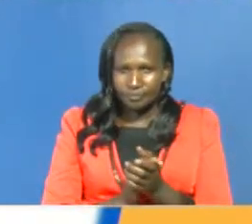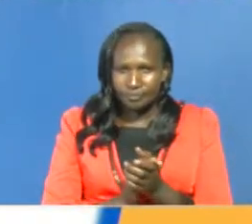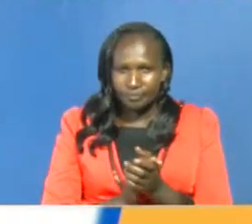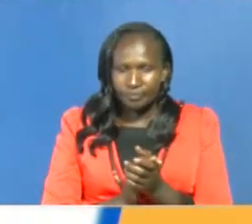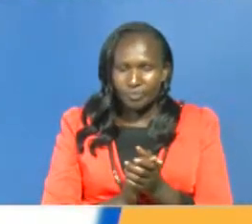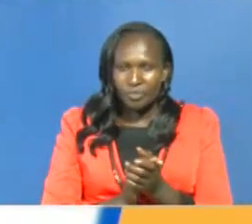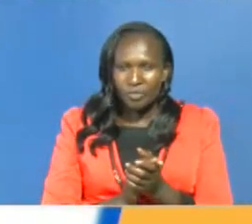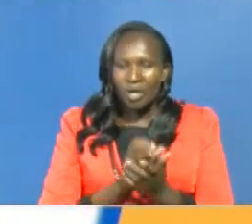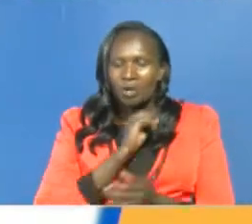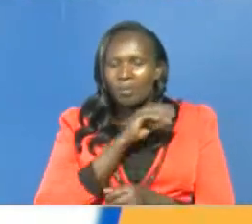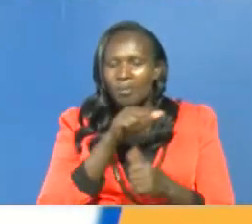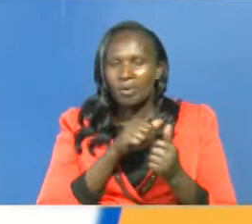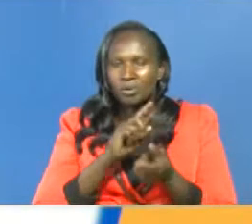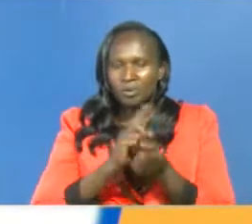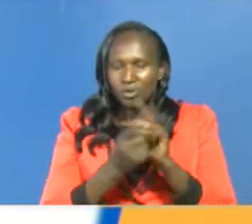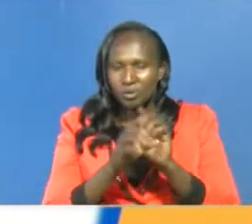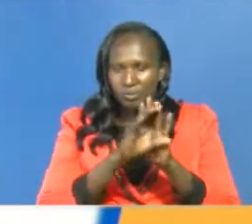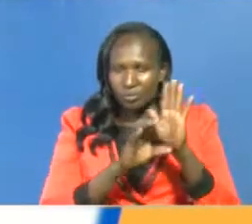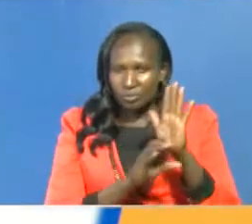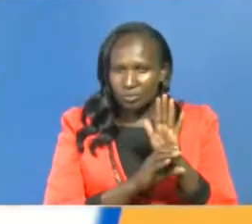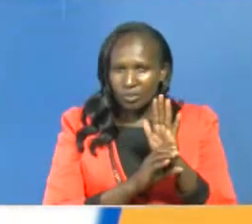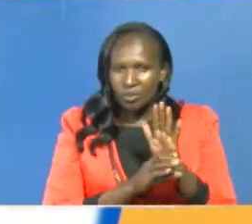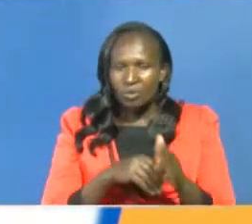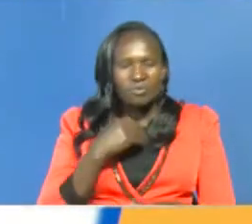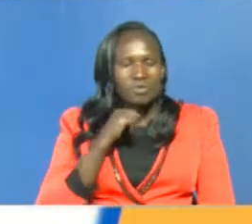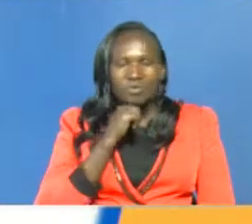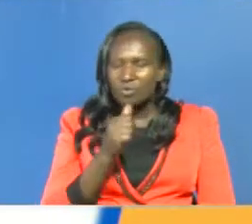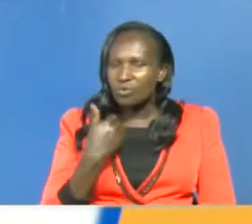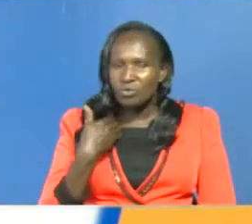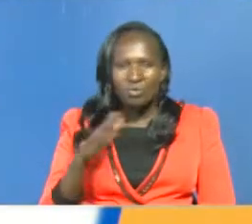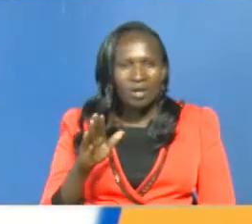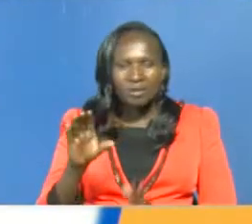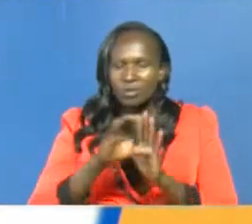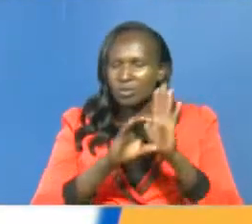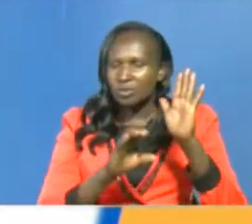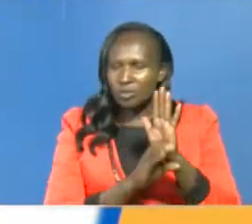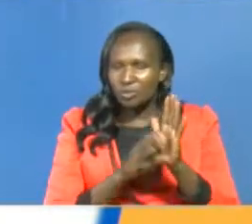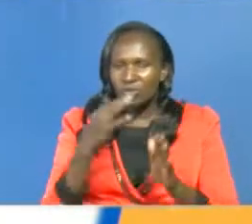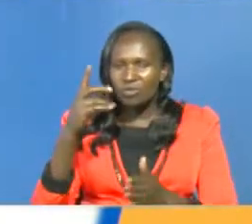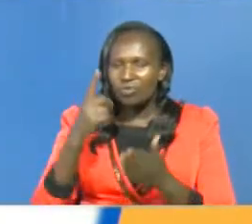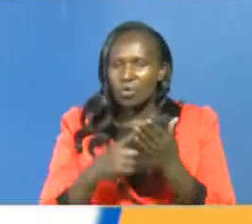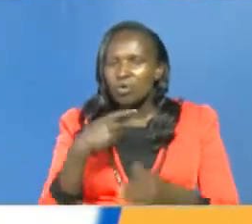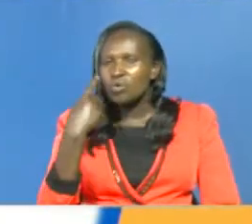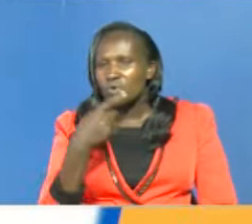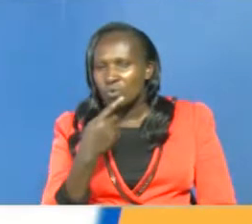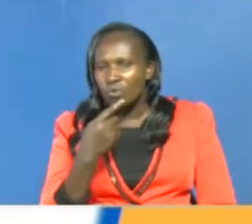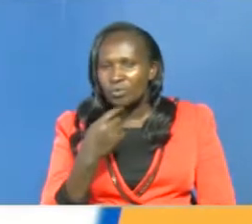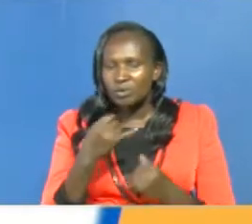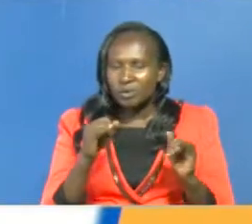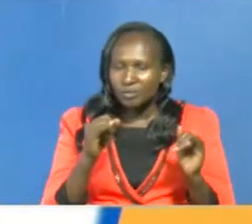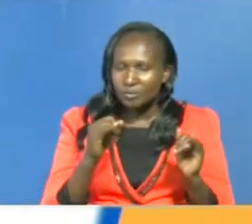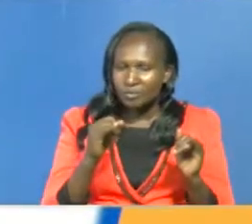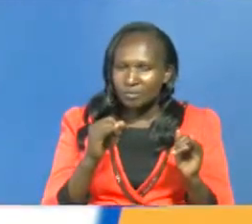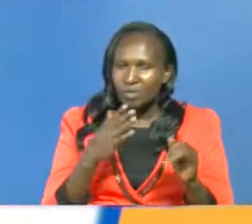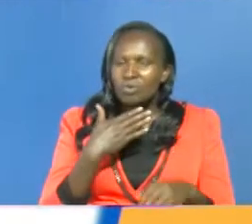ya kupinga marekebisho ya katiba. We don't want this constitution of whoever wins he takes it all.